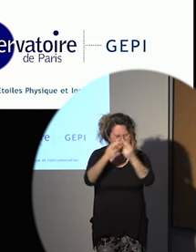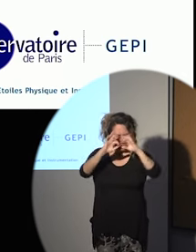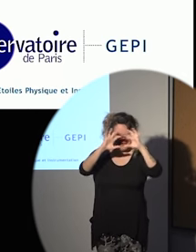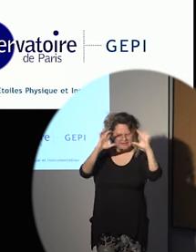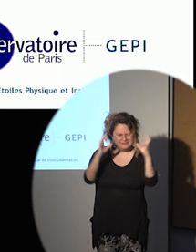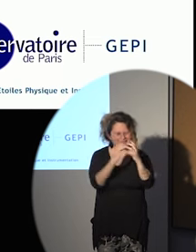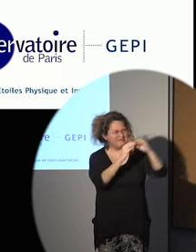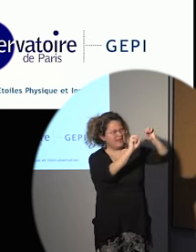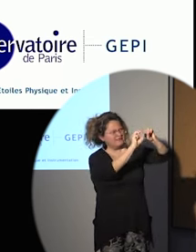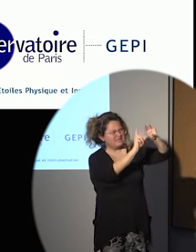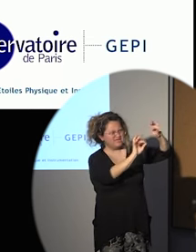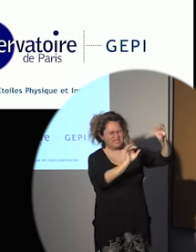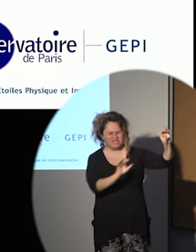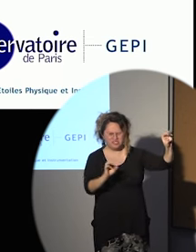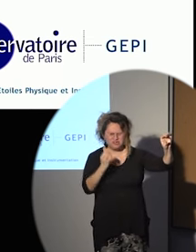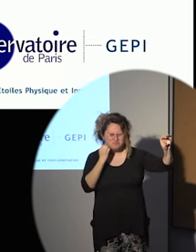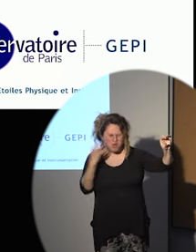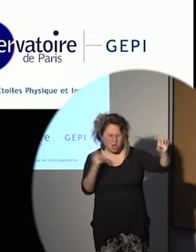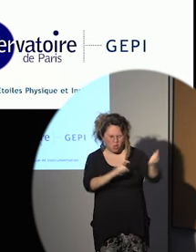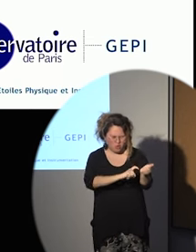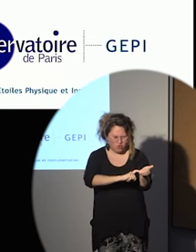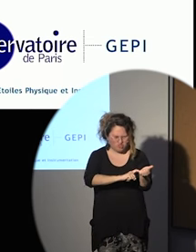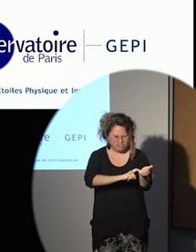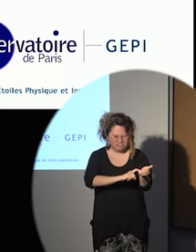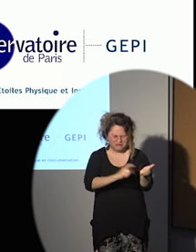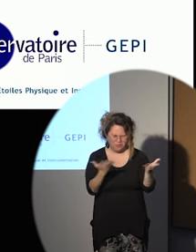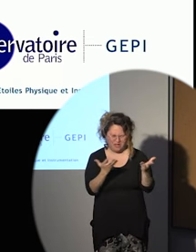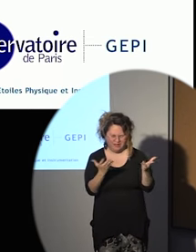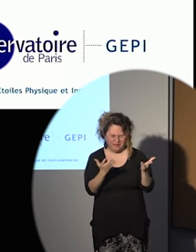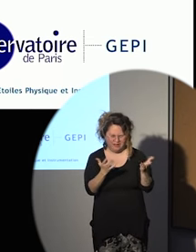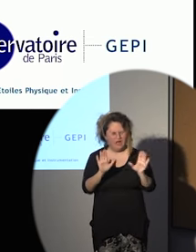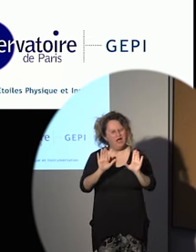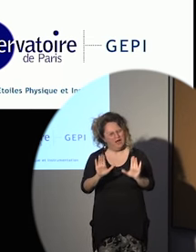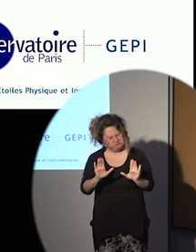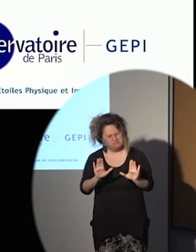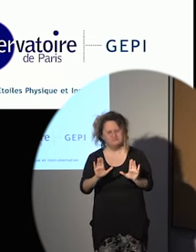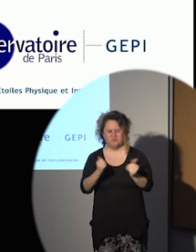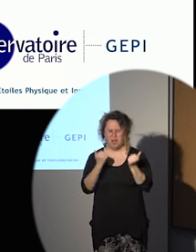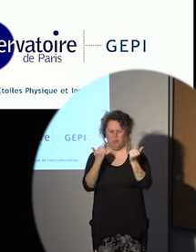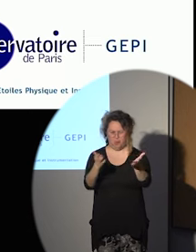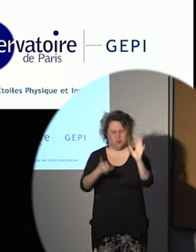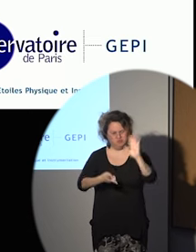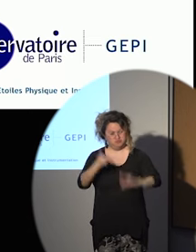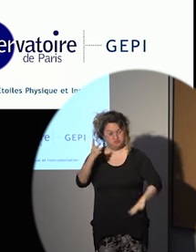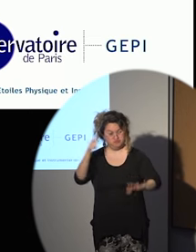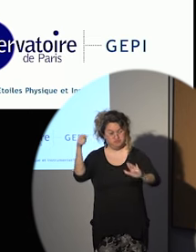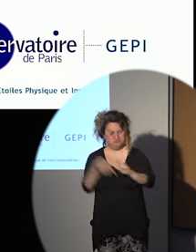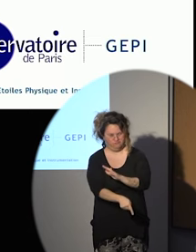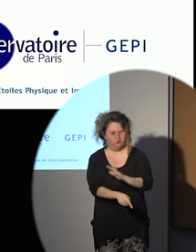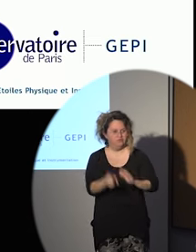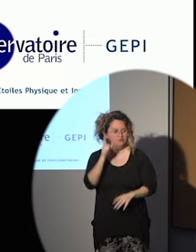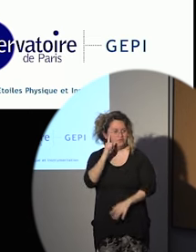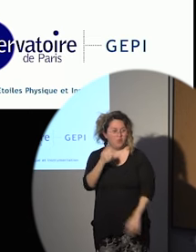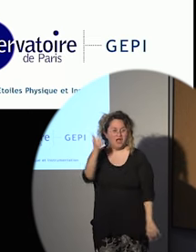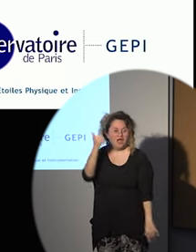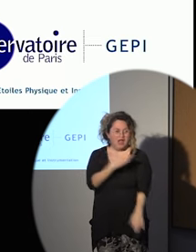filaments. Et puis maintenant, ce que je vous propose, c'est d'aller plus loin. Parce que 1 milliard d'années, c'est très court pour